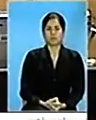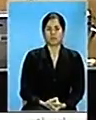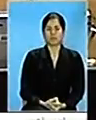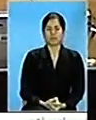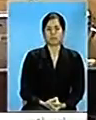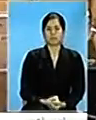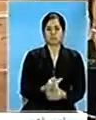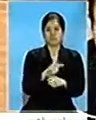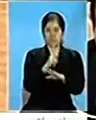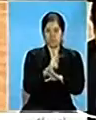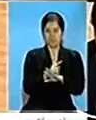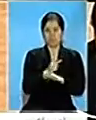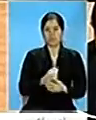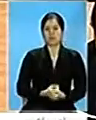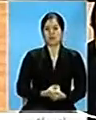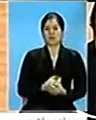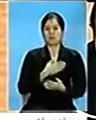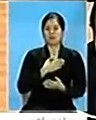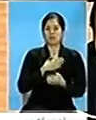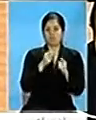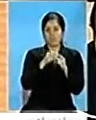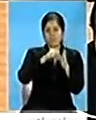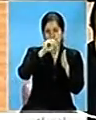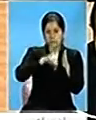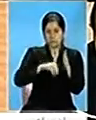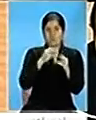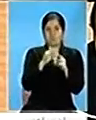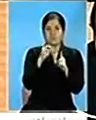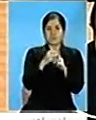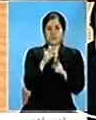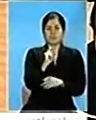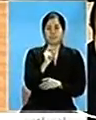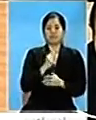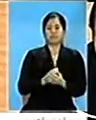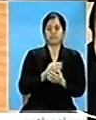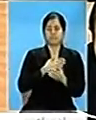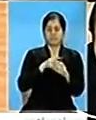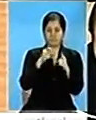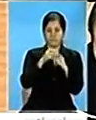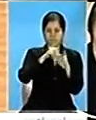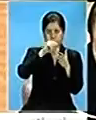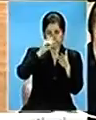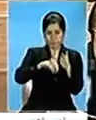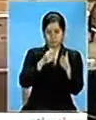ท่านประธานครับให้ผมถอนคำว่าอะไรครับให้เขาทบทวนครับเดี๋ยวผมจะถอนครับ